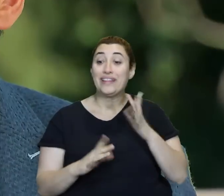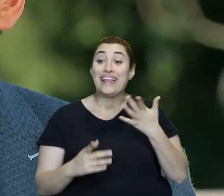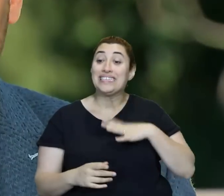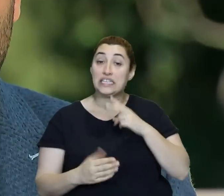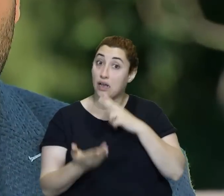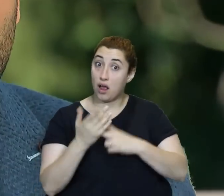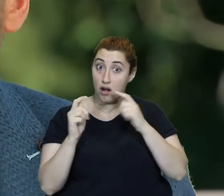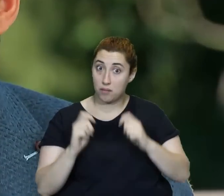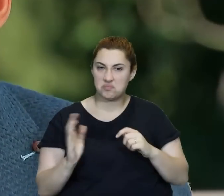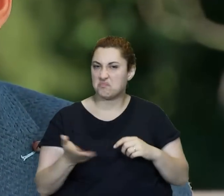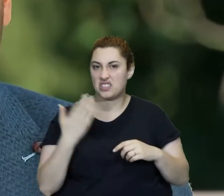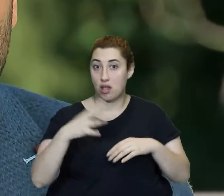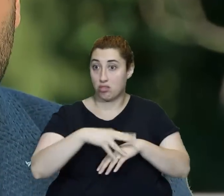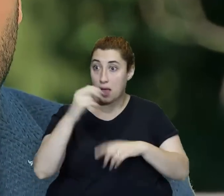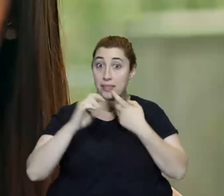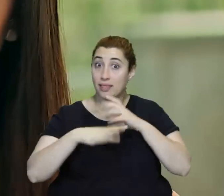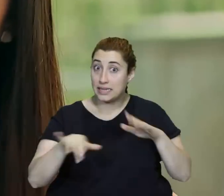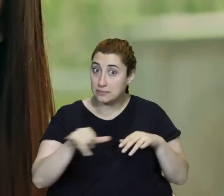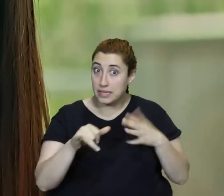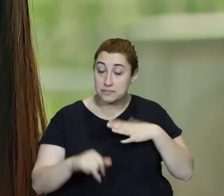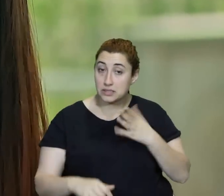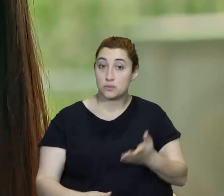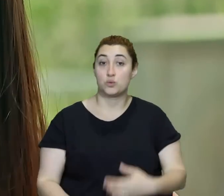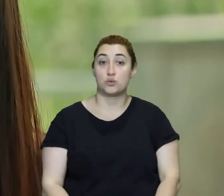size karar verin. Mesela dağ mı, deniz mi?